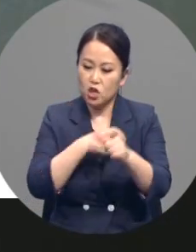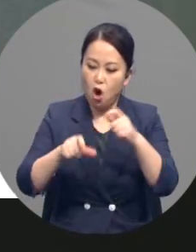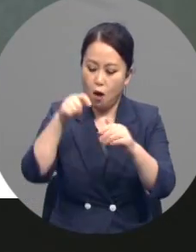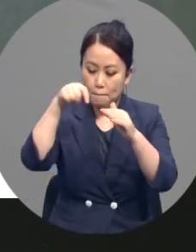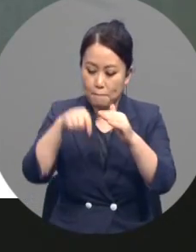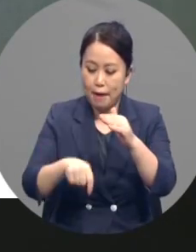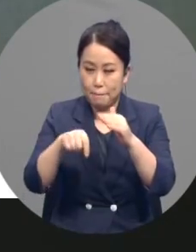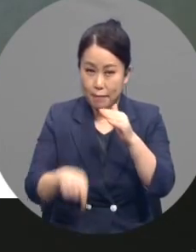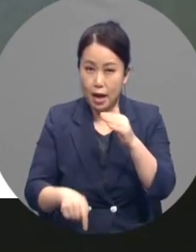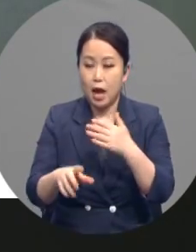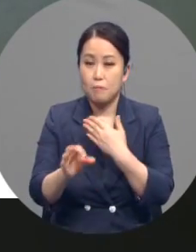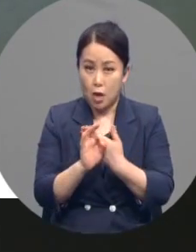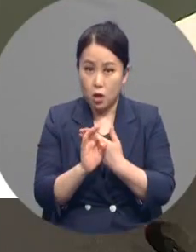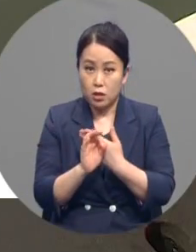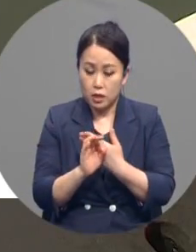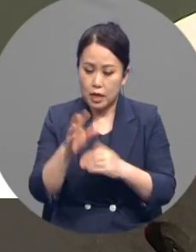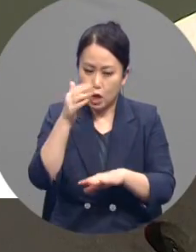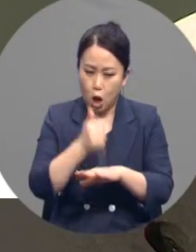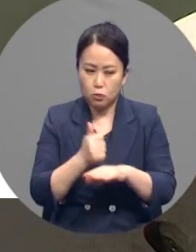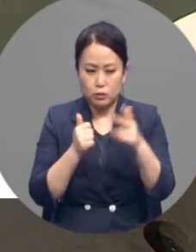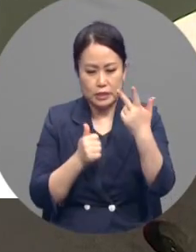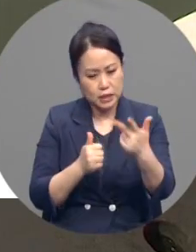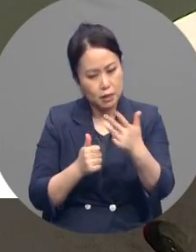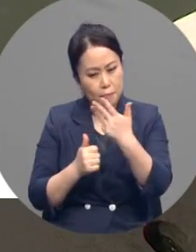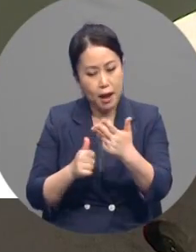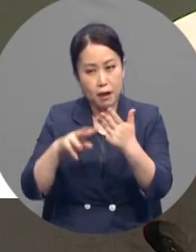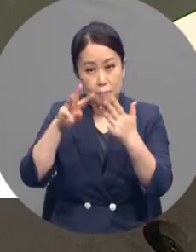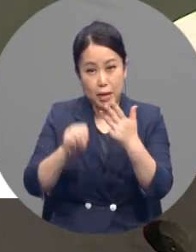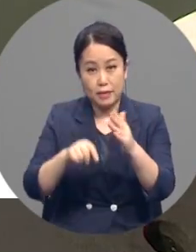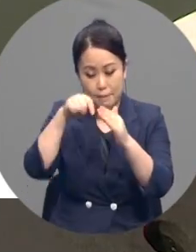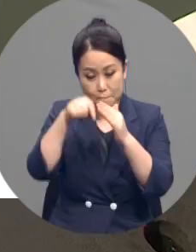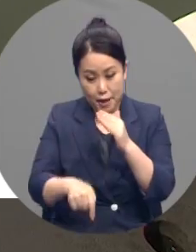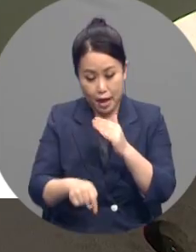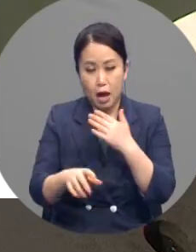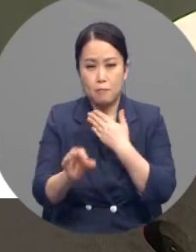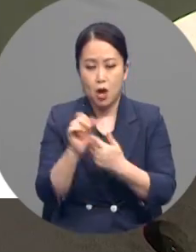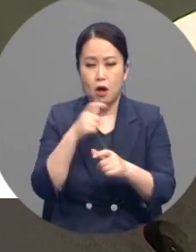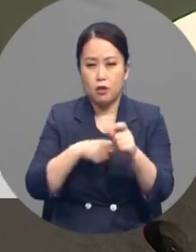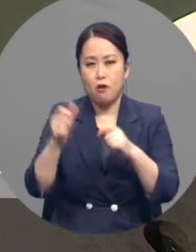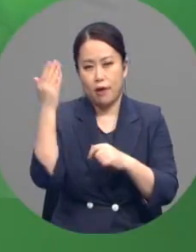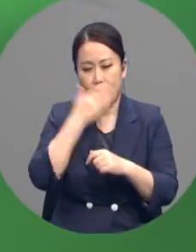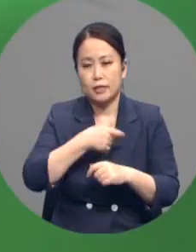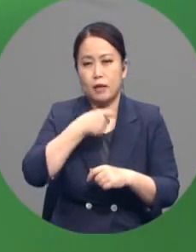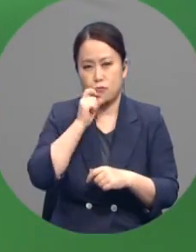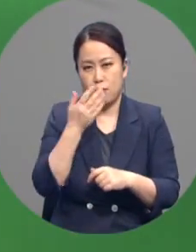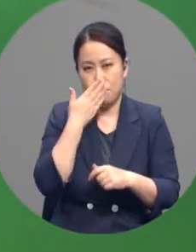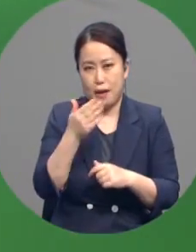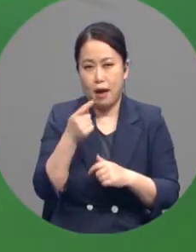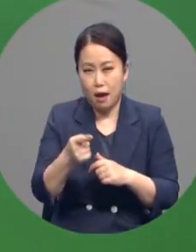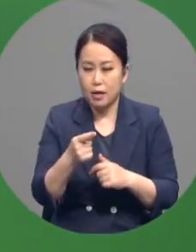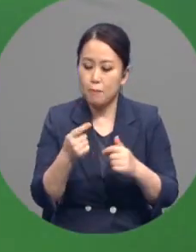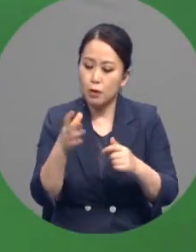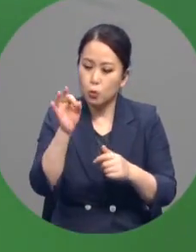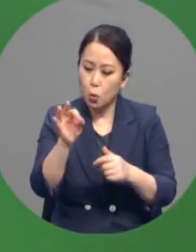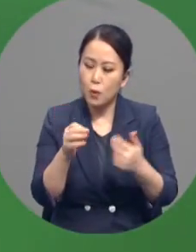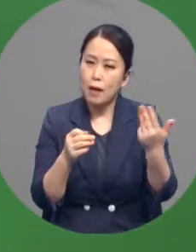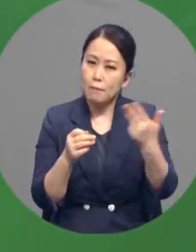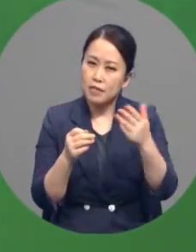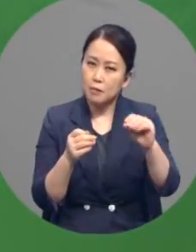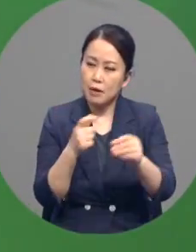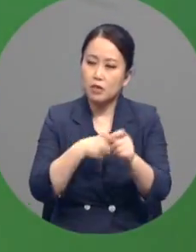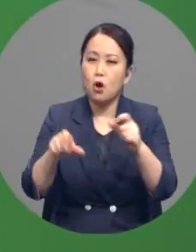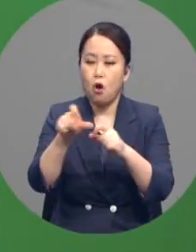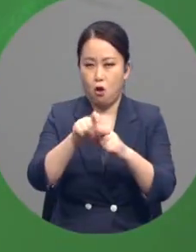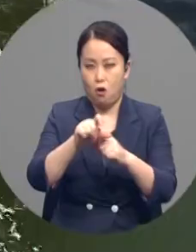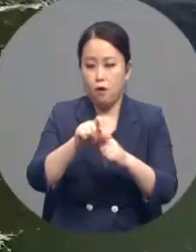7m, 8m 밑으로 내려가기 위해서 이번 추경 때 한 8천만을. 환경단체는 오는